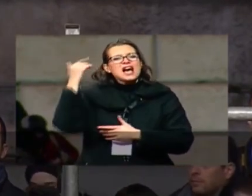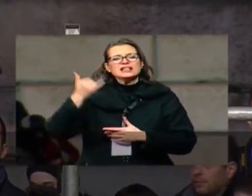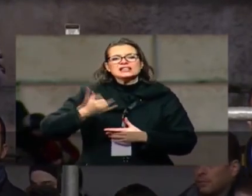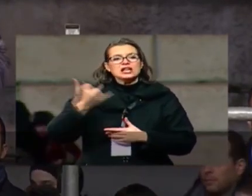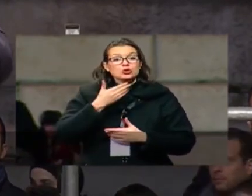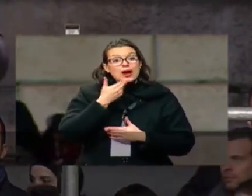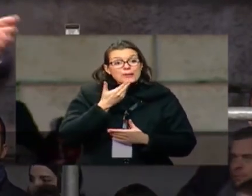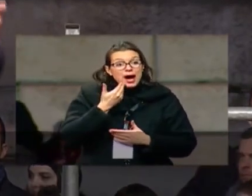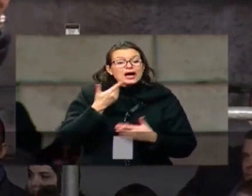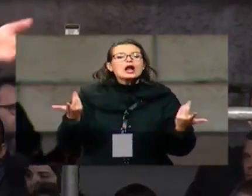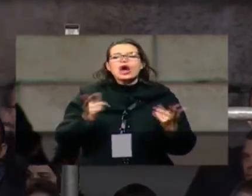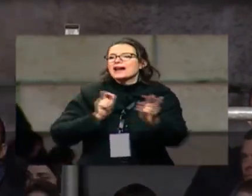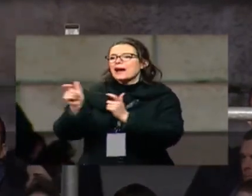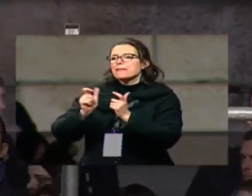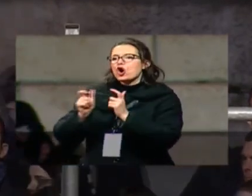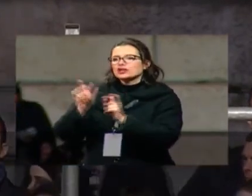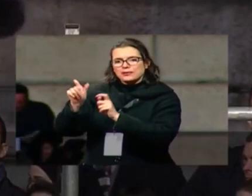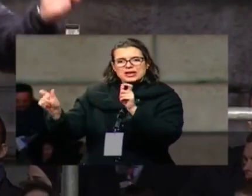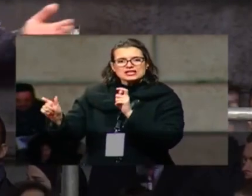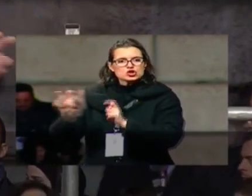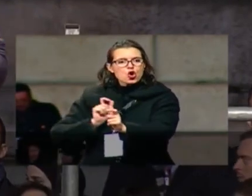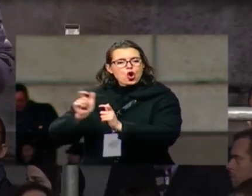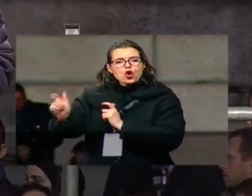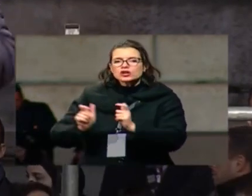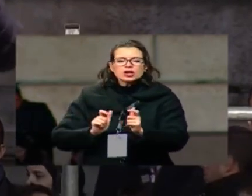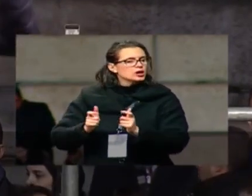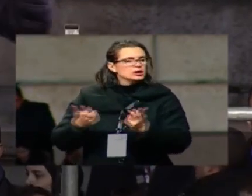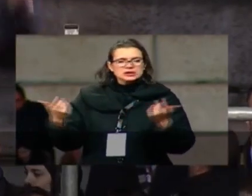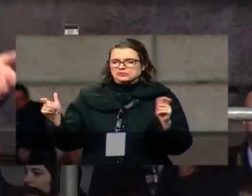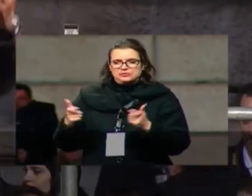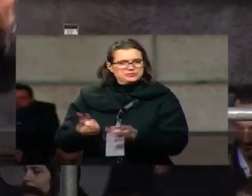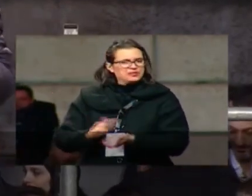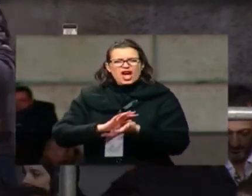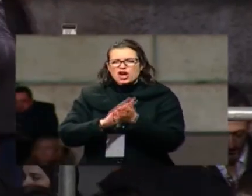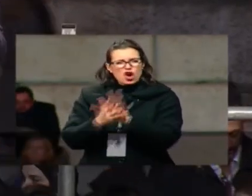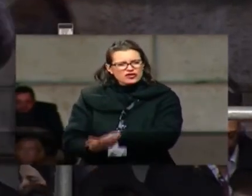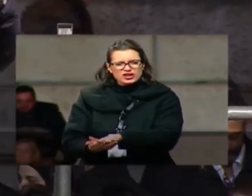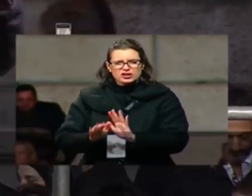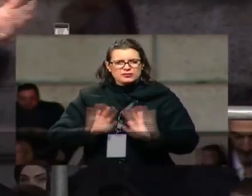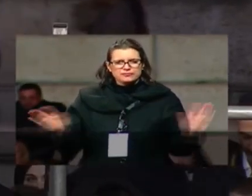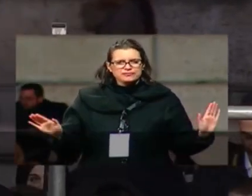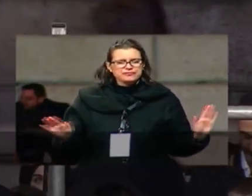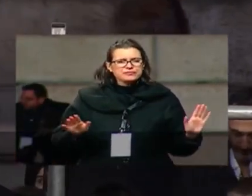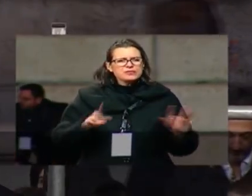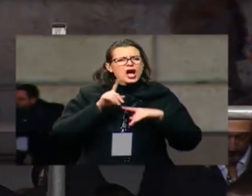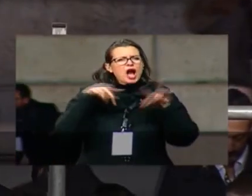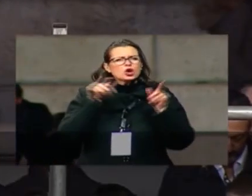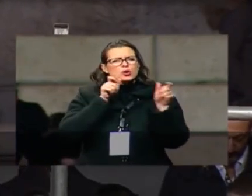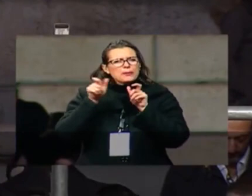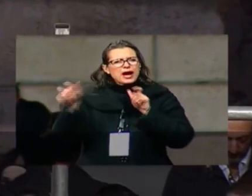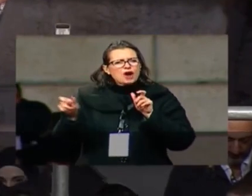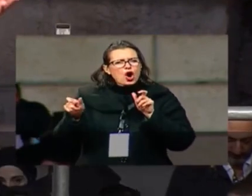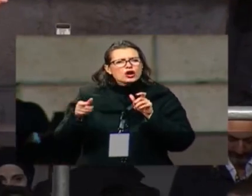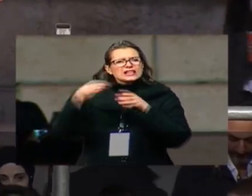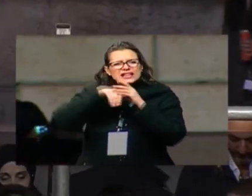persone perché ci sono milioni di persone ci sono ancora milioni di persone che alcune parole hanno hanno ancora quei significati non ce